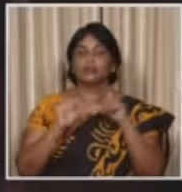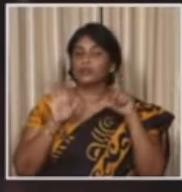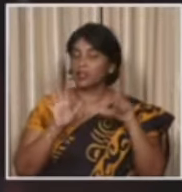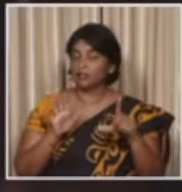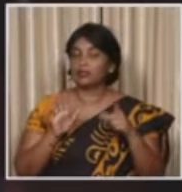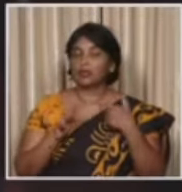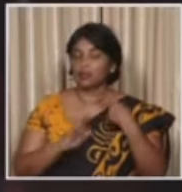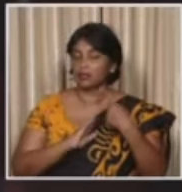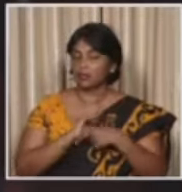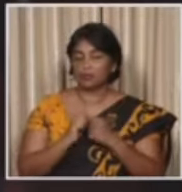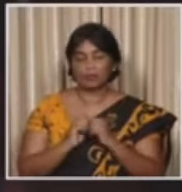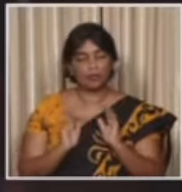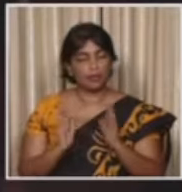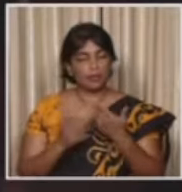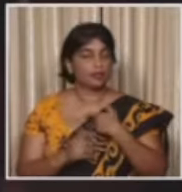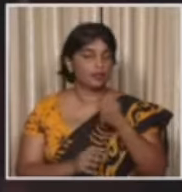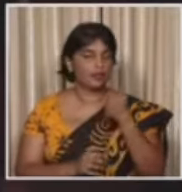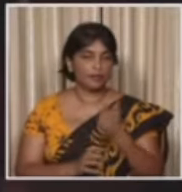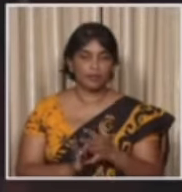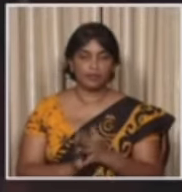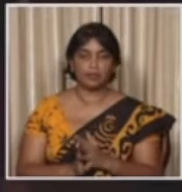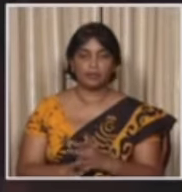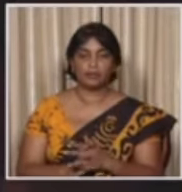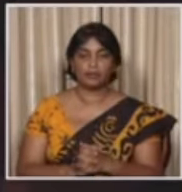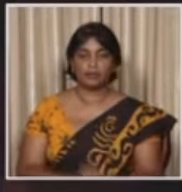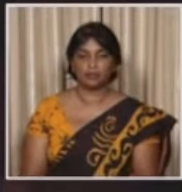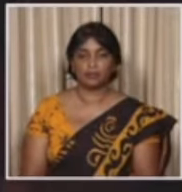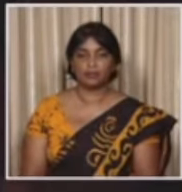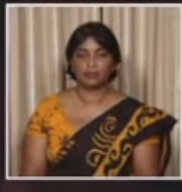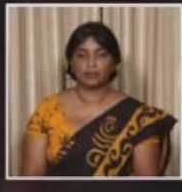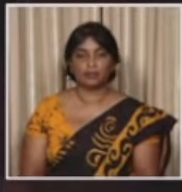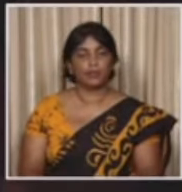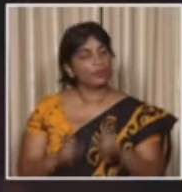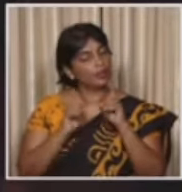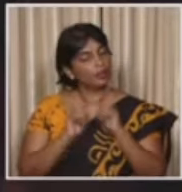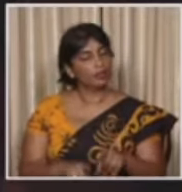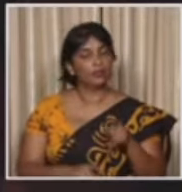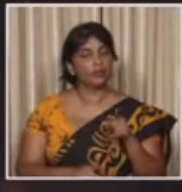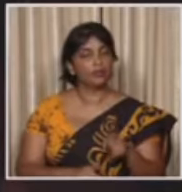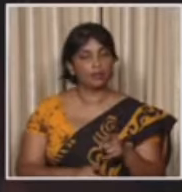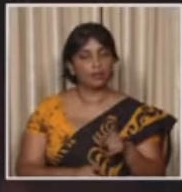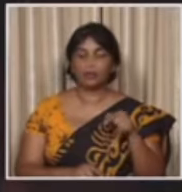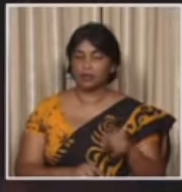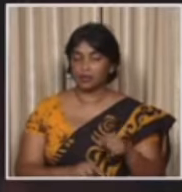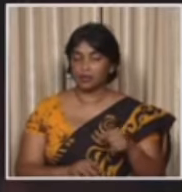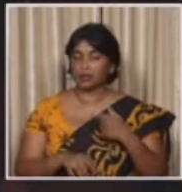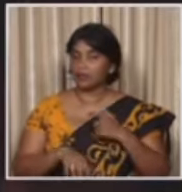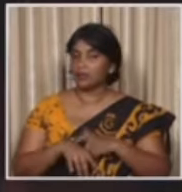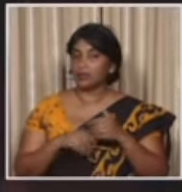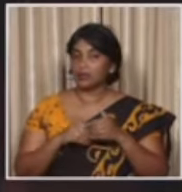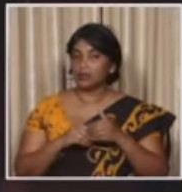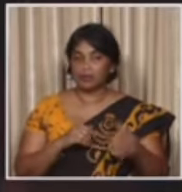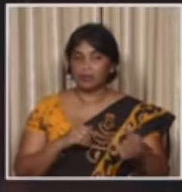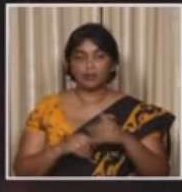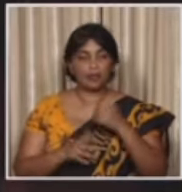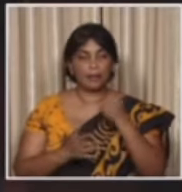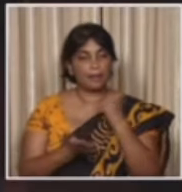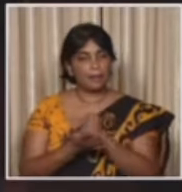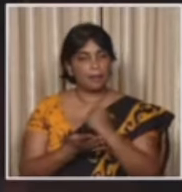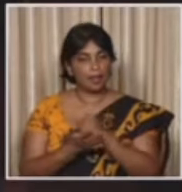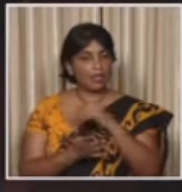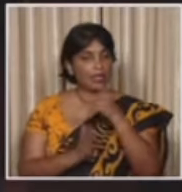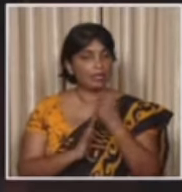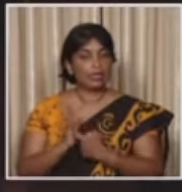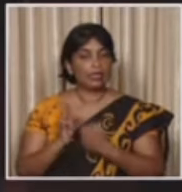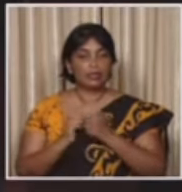අපේ රටේ ක්‍රියාත්මක කිරීම ඉතාමත් වැදගත්. ඒ වගේම දැන් මේ කාලවකවානුවකට පරාටේ නීතිය ක්‍රියාත්මක වෙන්නේ